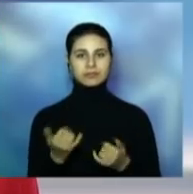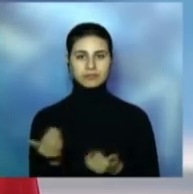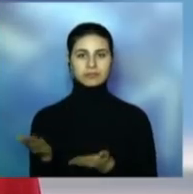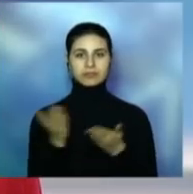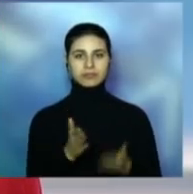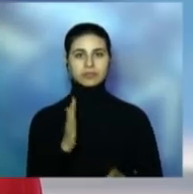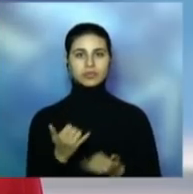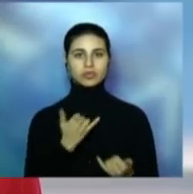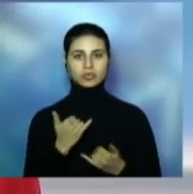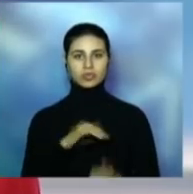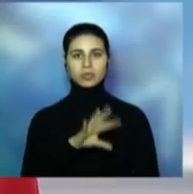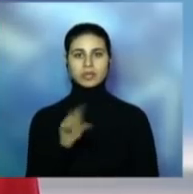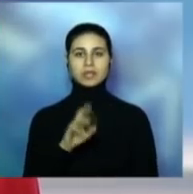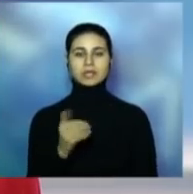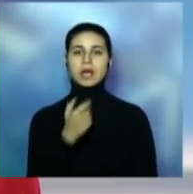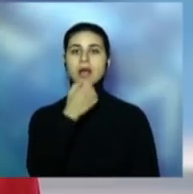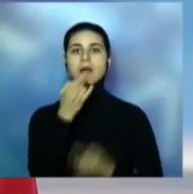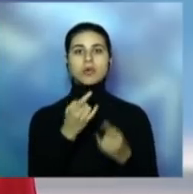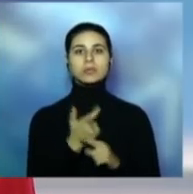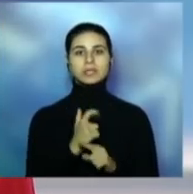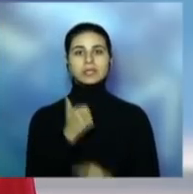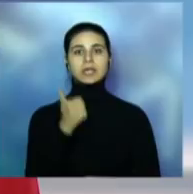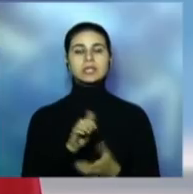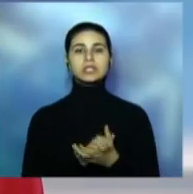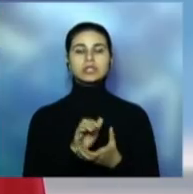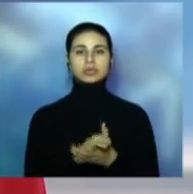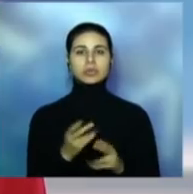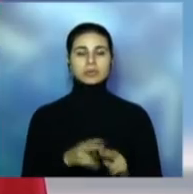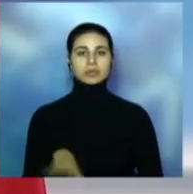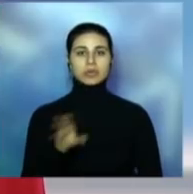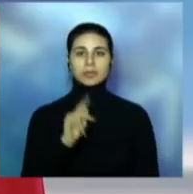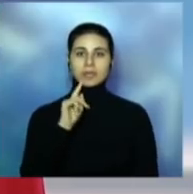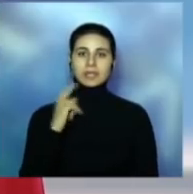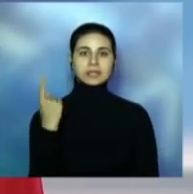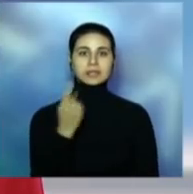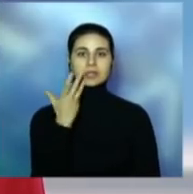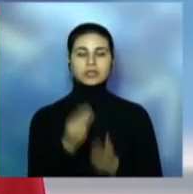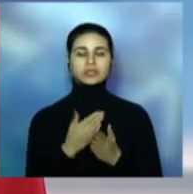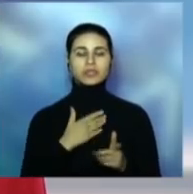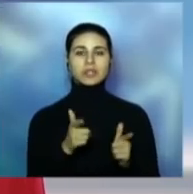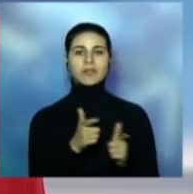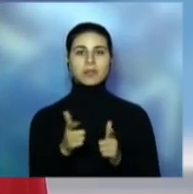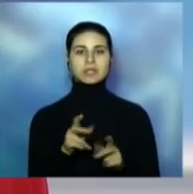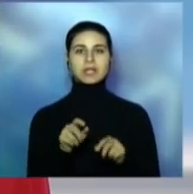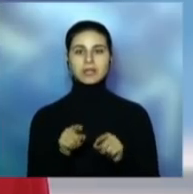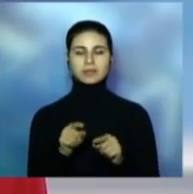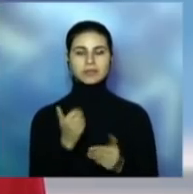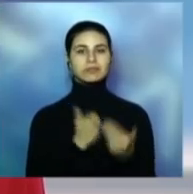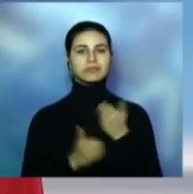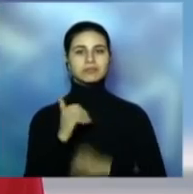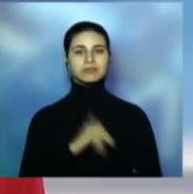სტუდიაში სტუმრად, მათ მაყურებელი ძალიან კარგად იცნობს, იმიტომ რომ ჩვენ მთელი წლის განმავლობაში ვამზადებდით რუბრიკას